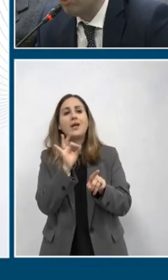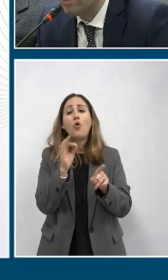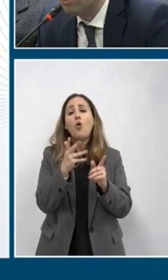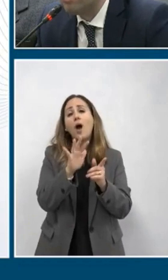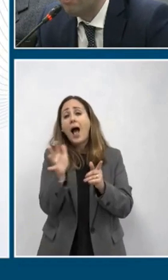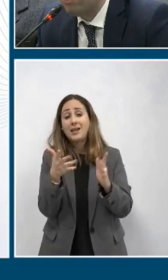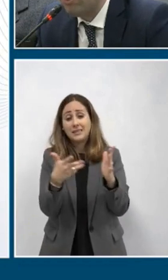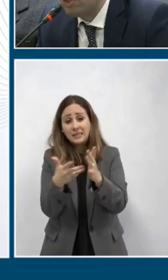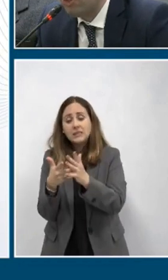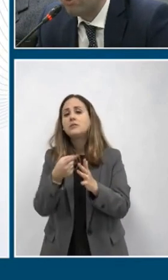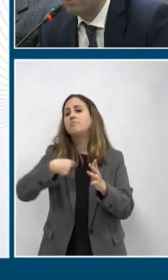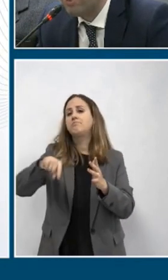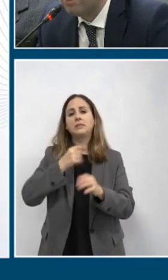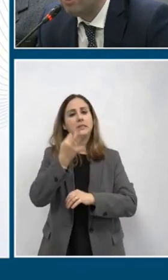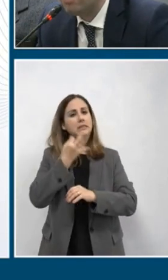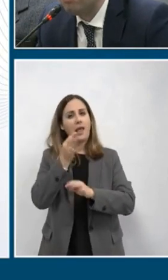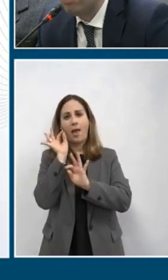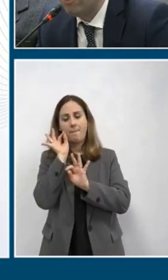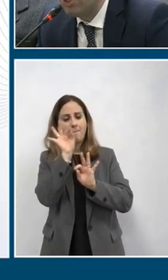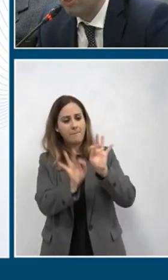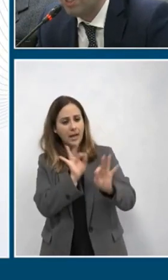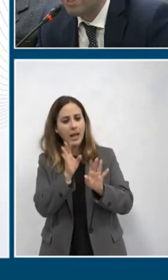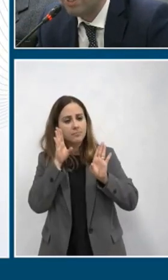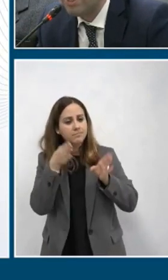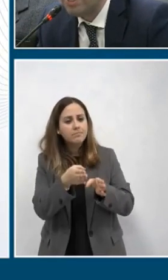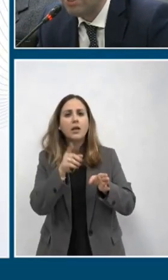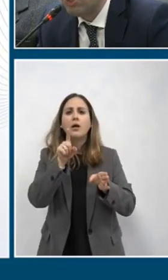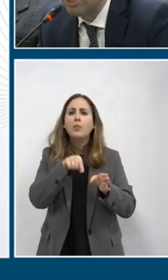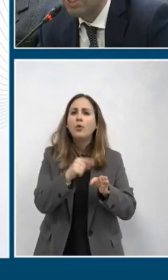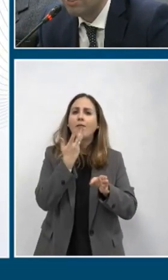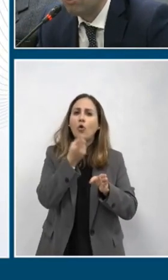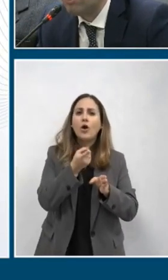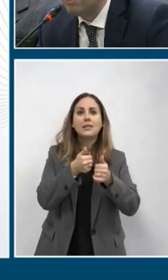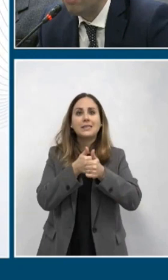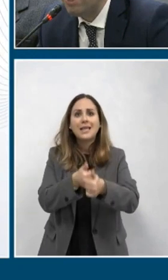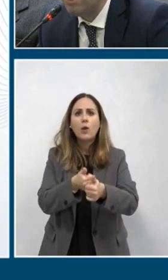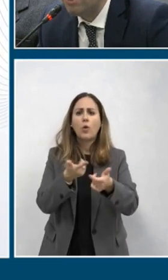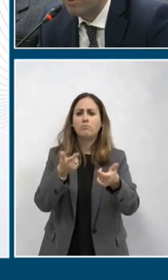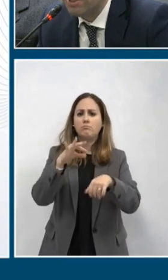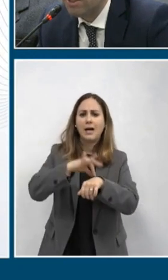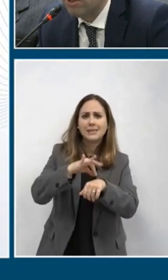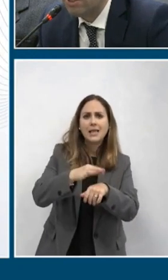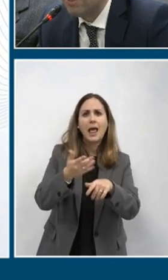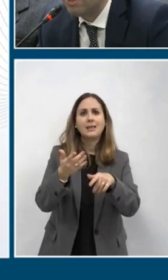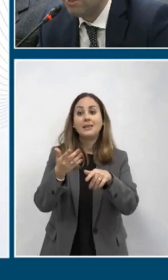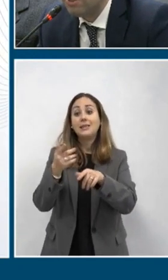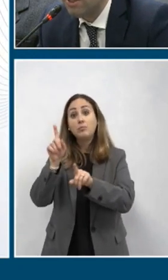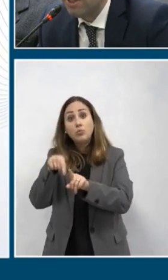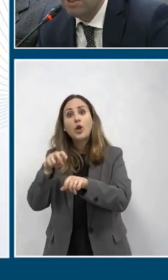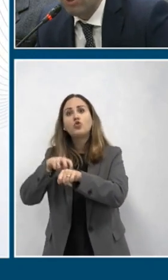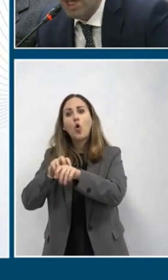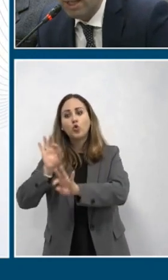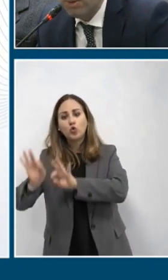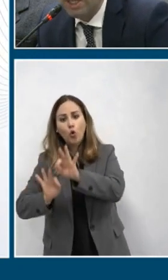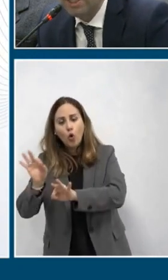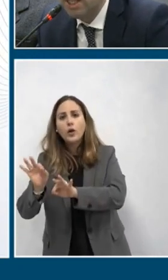portiamo l'innovazione sempre più vicino a questi pazienti sempre più vicino anche ai clinici che quotidianamente si prestano nell'attività di